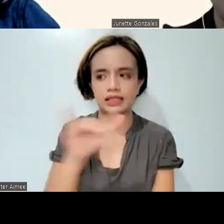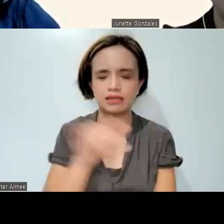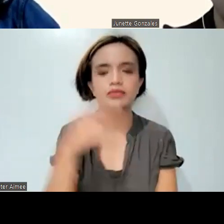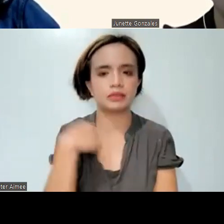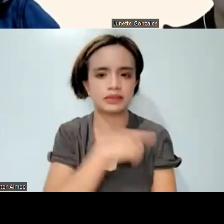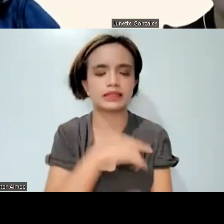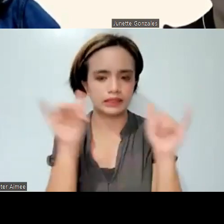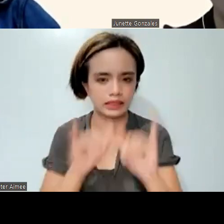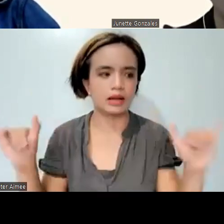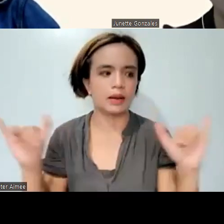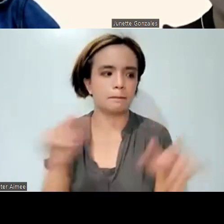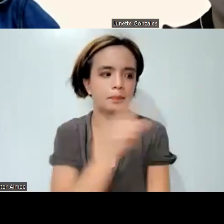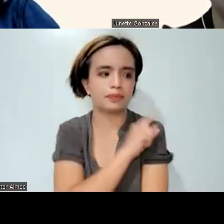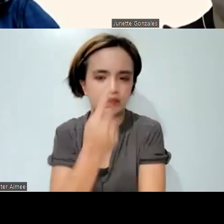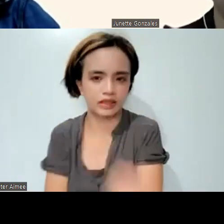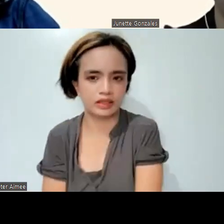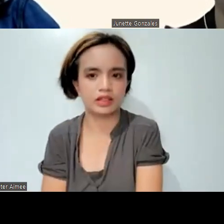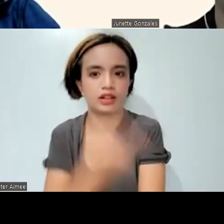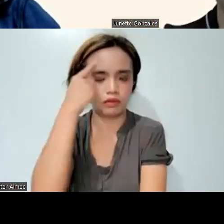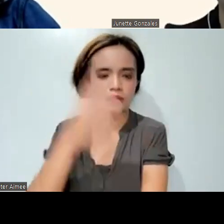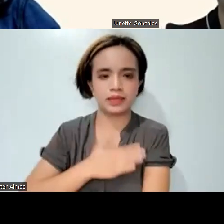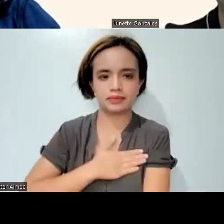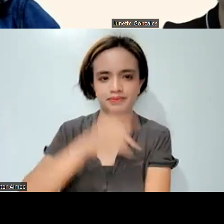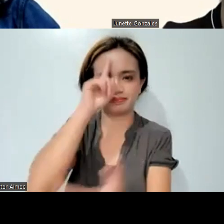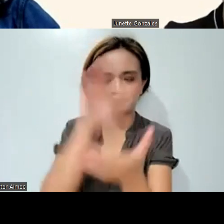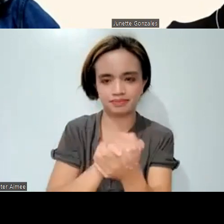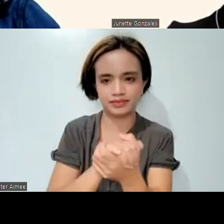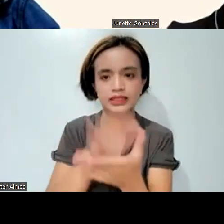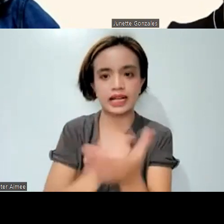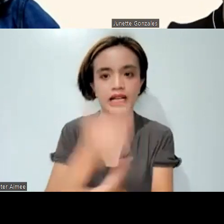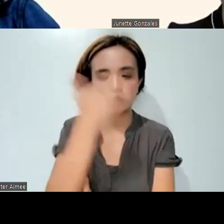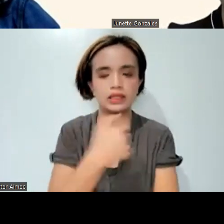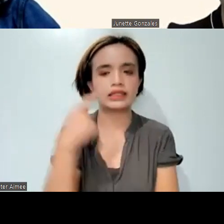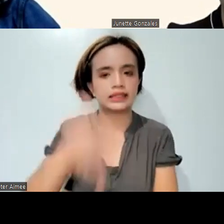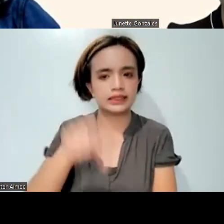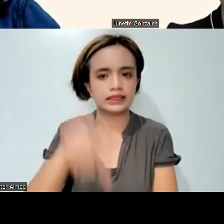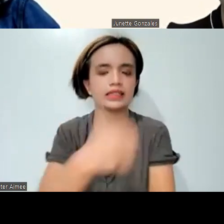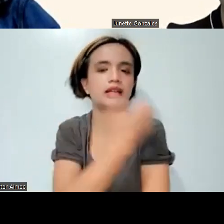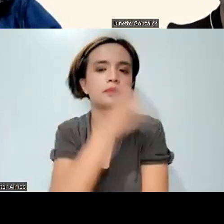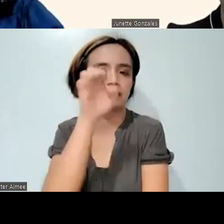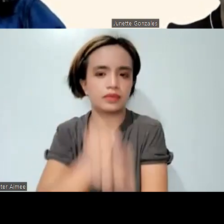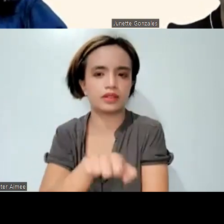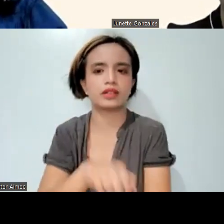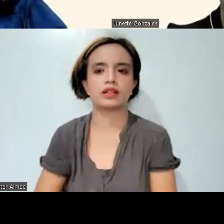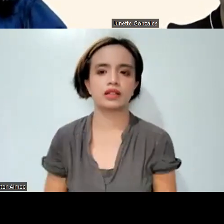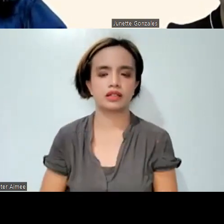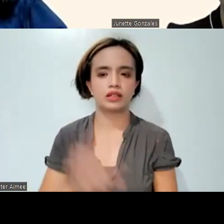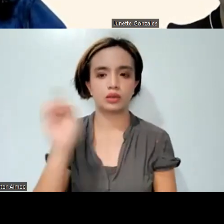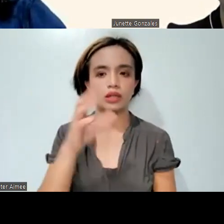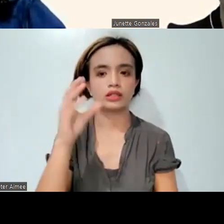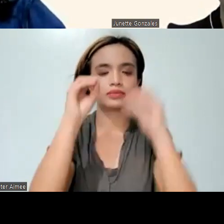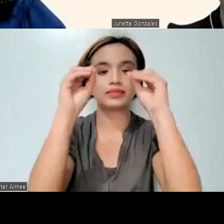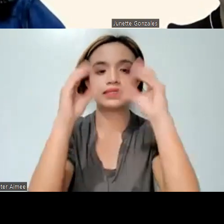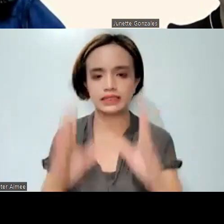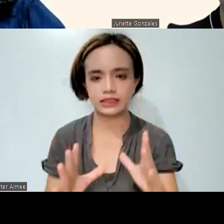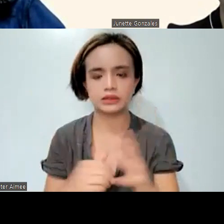pa rin ang kapangyarihan sa aking paniniwala. Kaya nga kailangan tayong kailangan i-empower ang mga guro